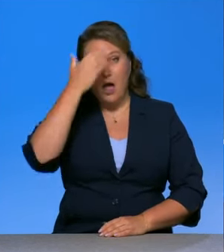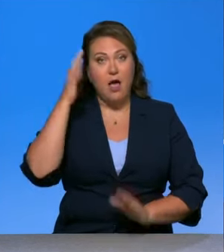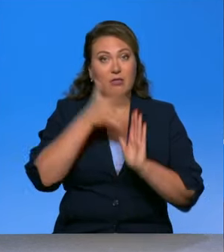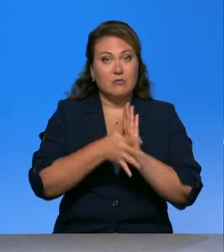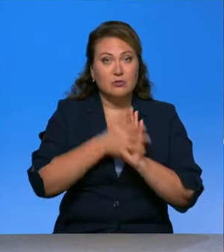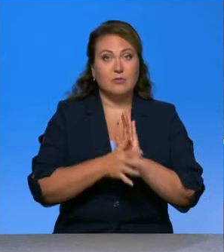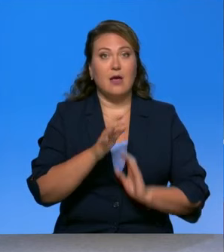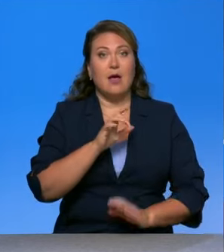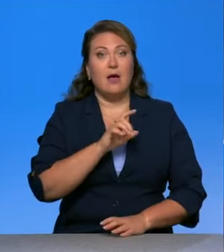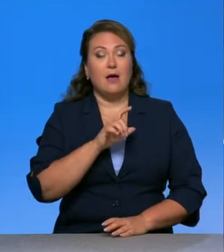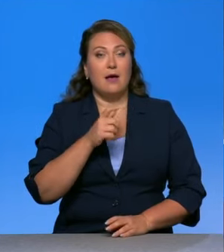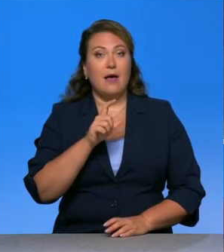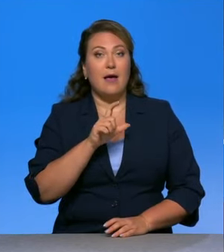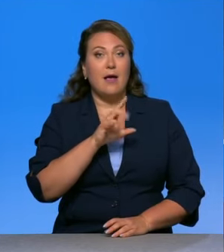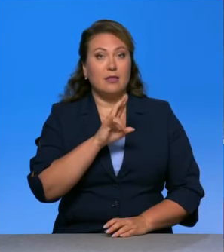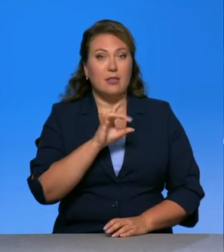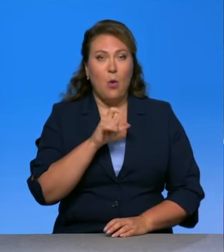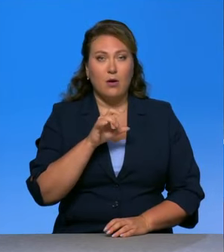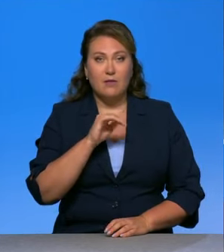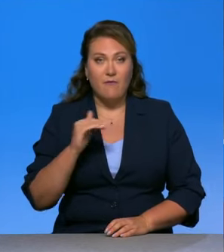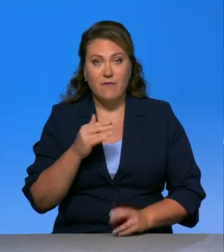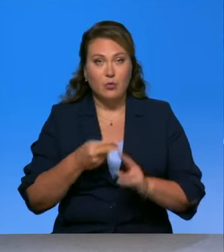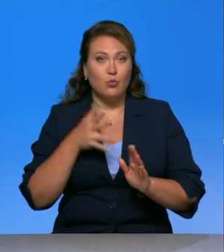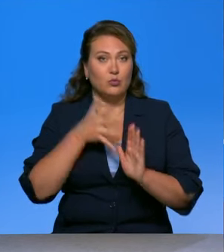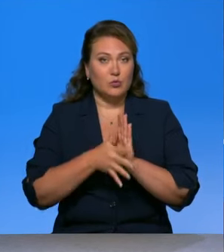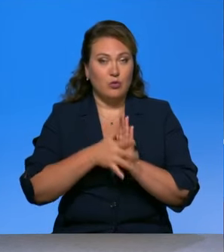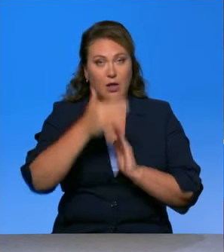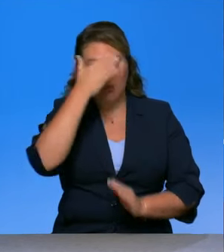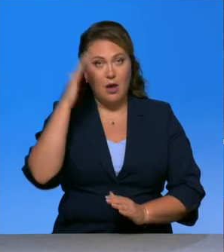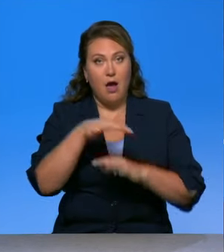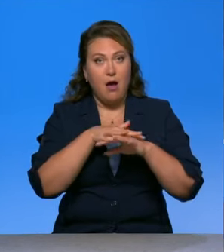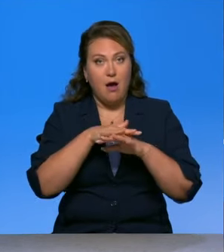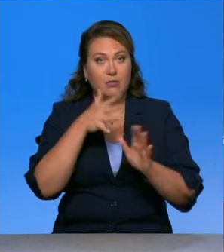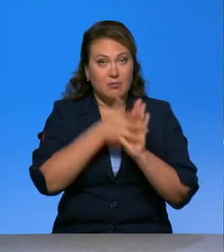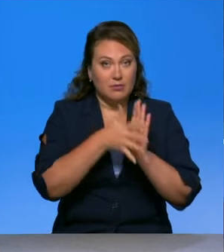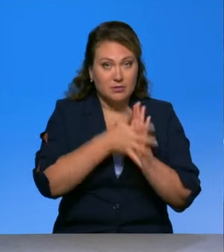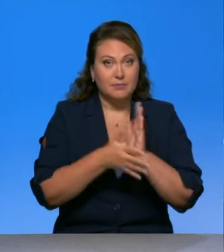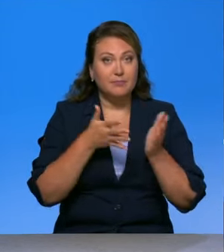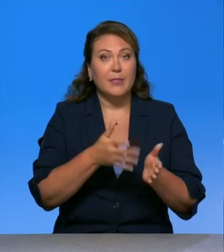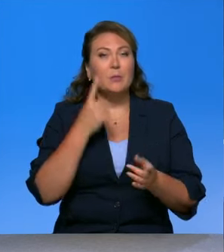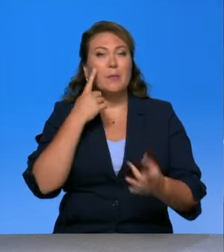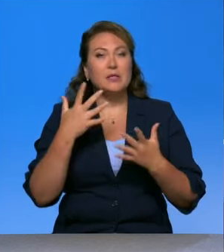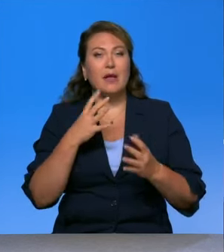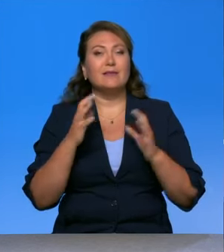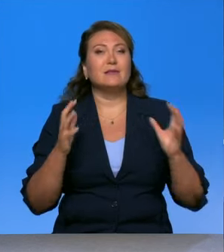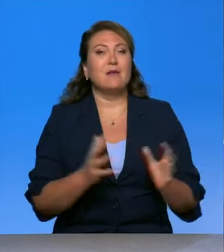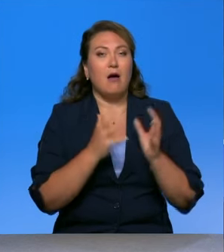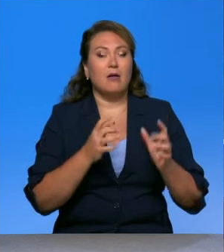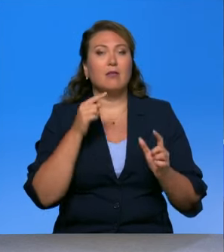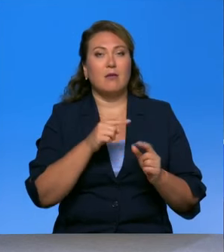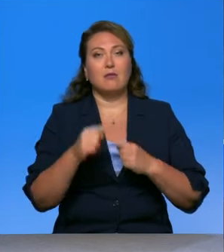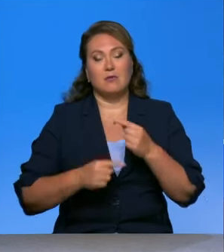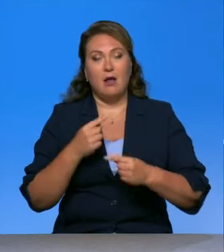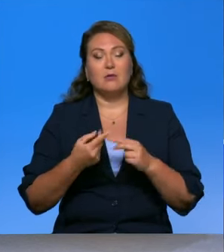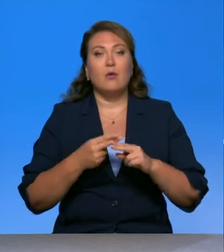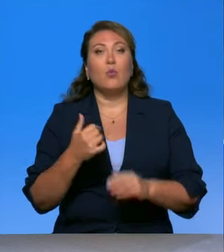то он этнограф, этнос, да, и дает возможность представить и в то же время сохранить те традиции, которые у нас есть.